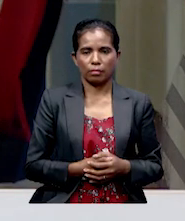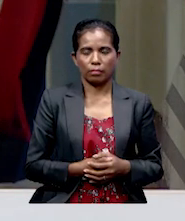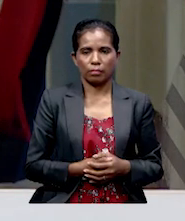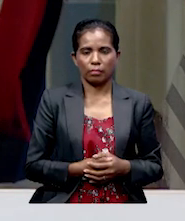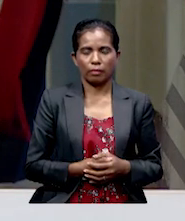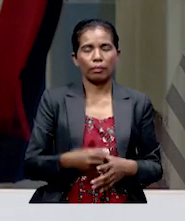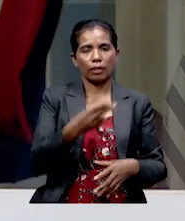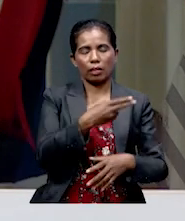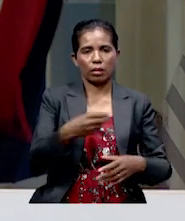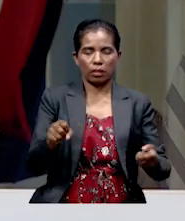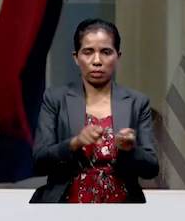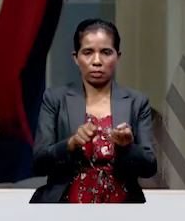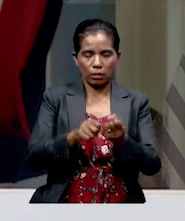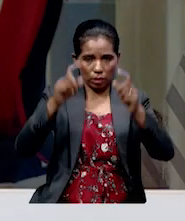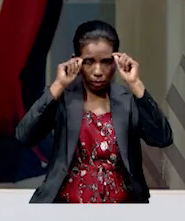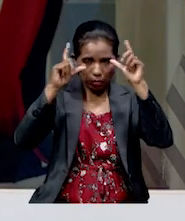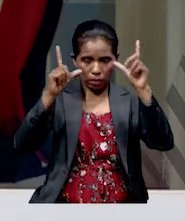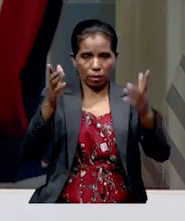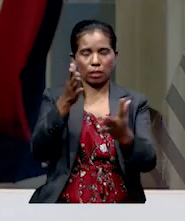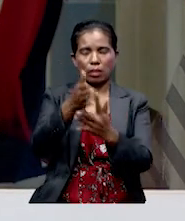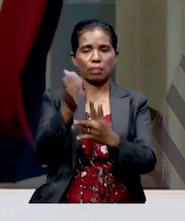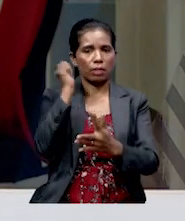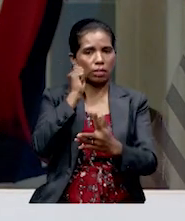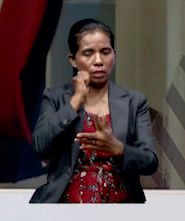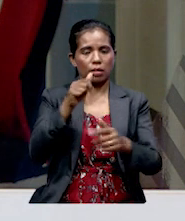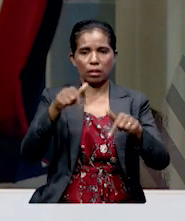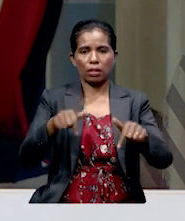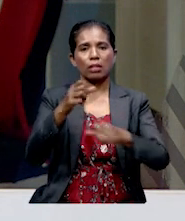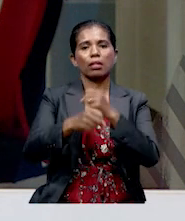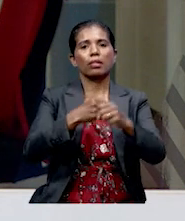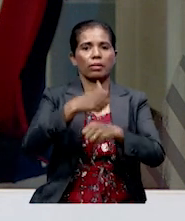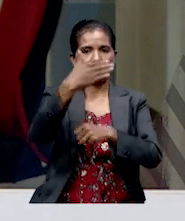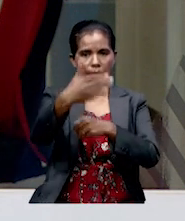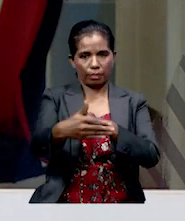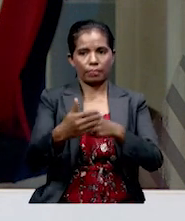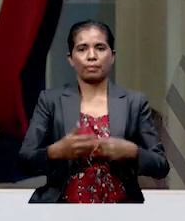Indonesia poya Timor Leste tama ASEAN iha tinangoing.